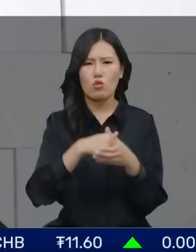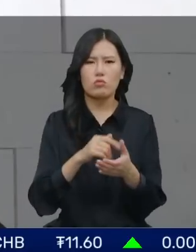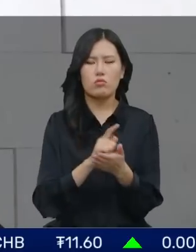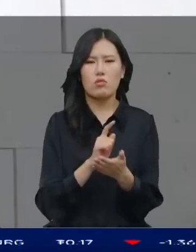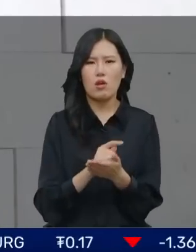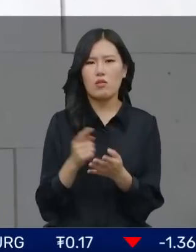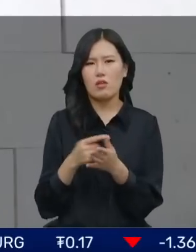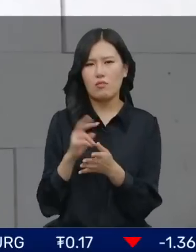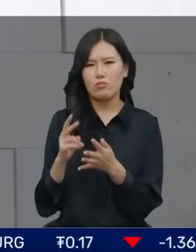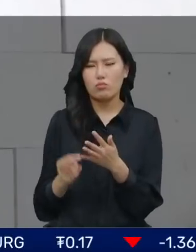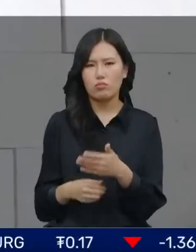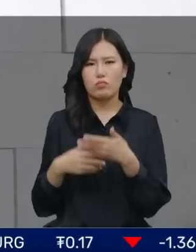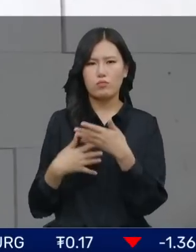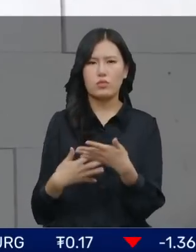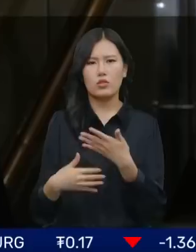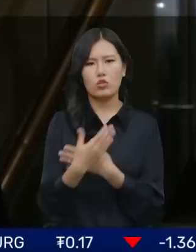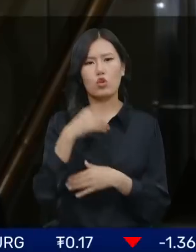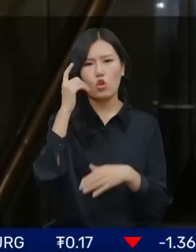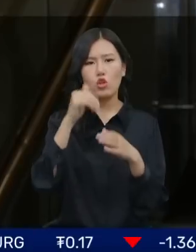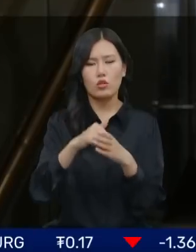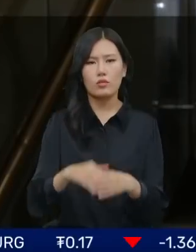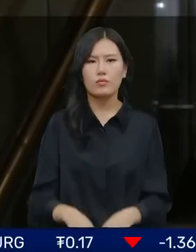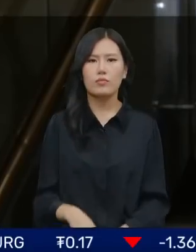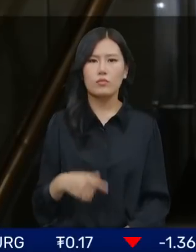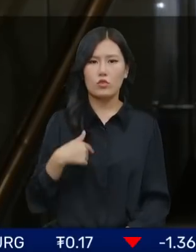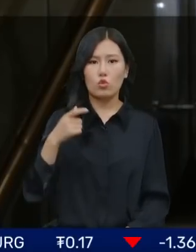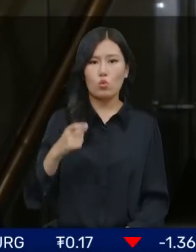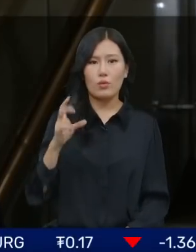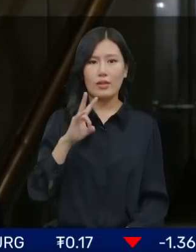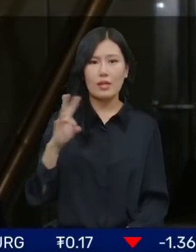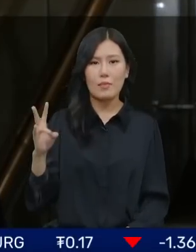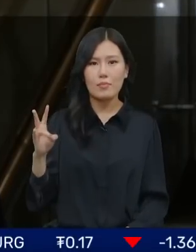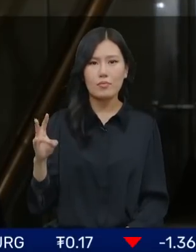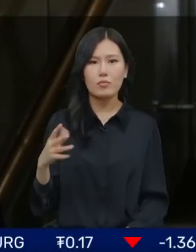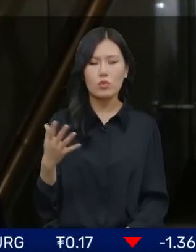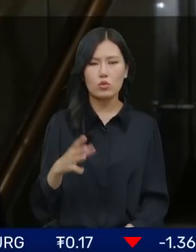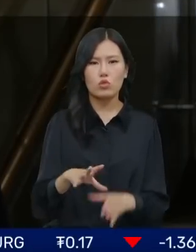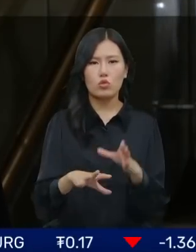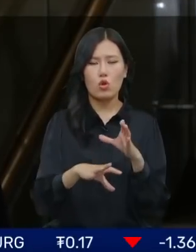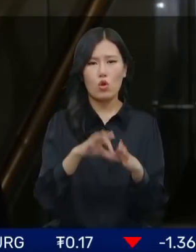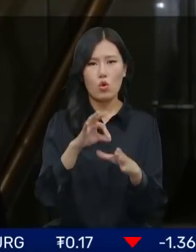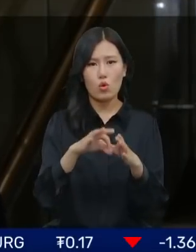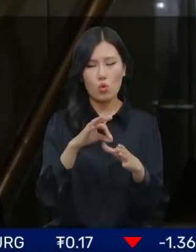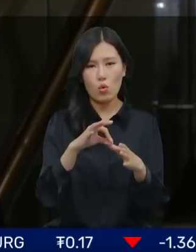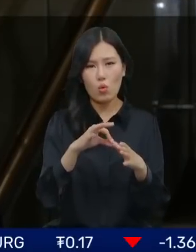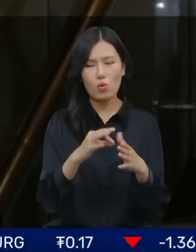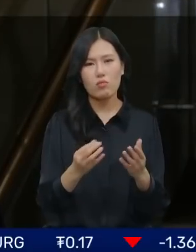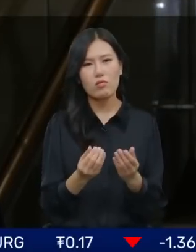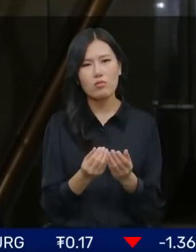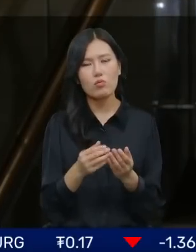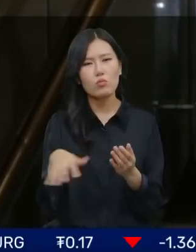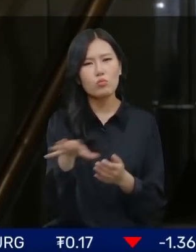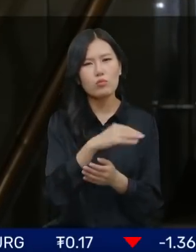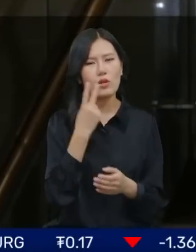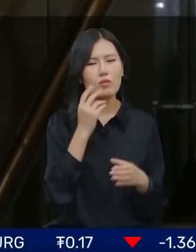ийм жагсаалтаа гэдэг та бүхэн маань ойлгоорой. Хүн намын хувьд л хүн 50-50 буюу сонгуулийн бүх төвшөнд квотын 50%